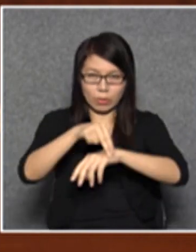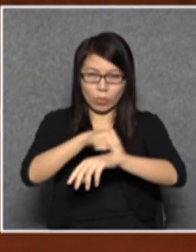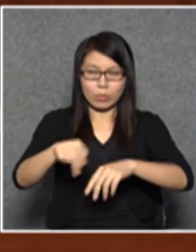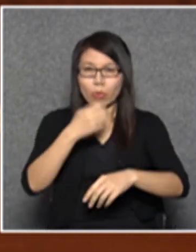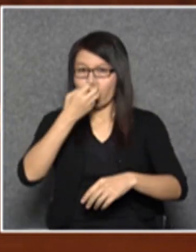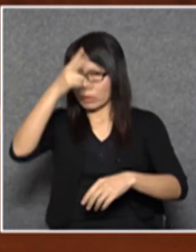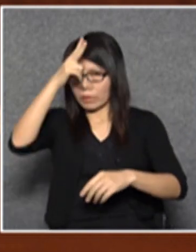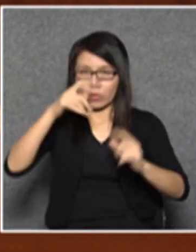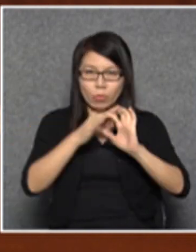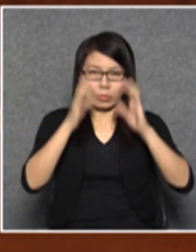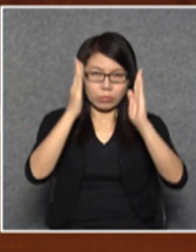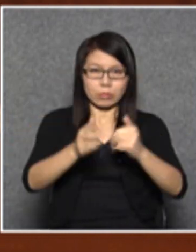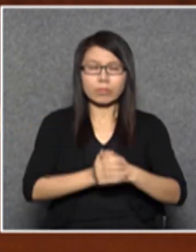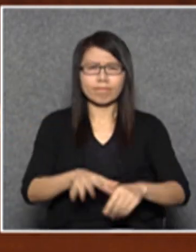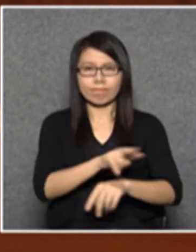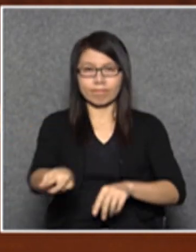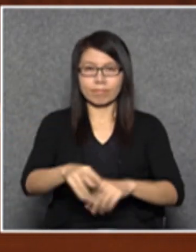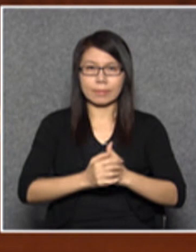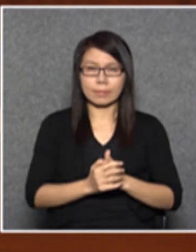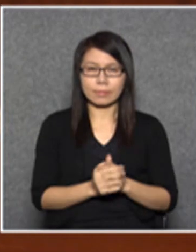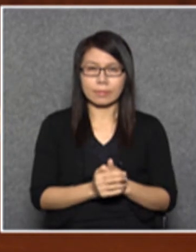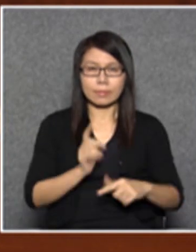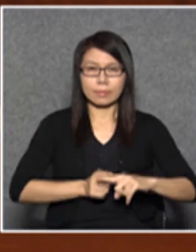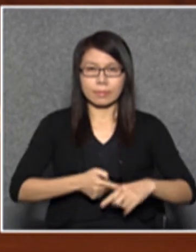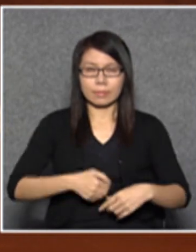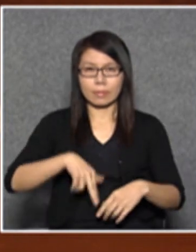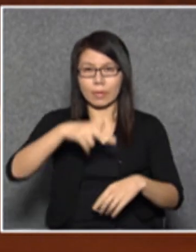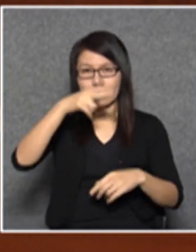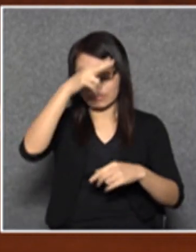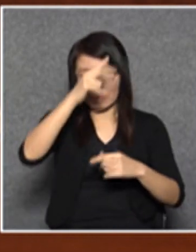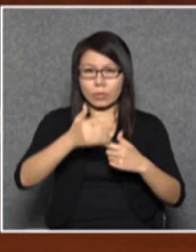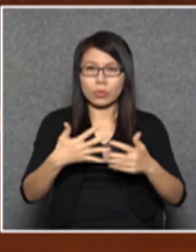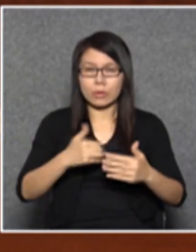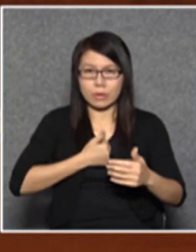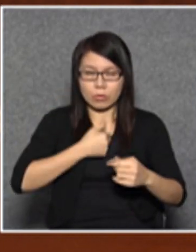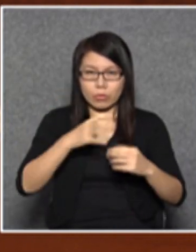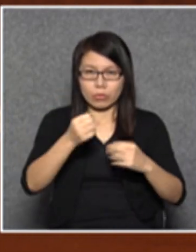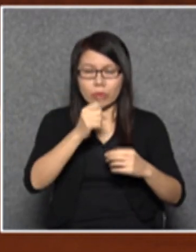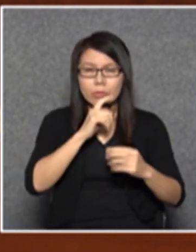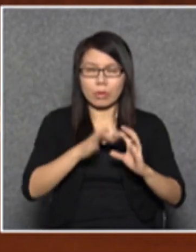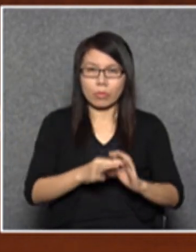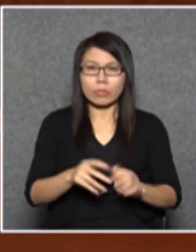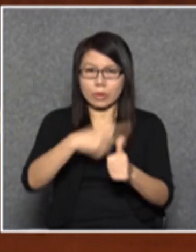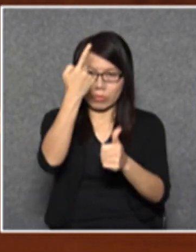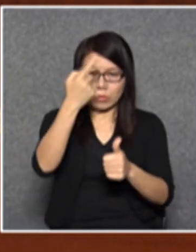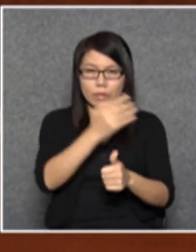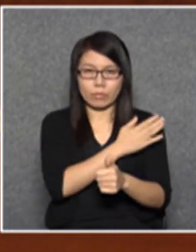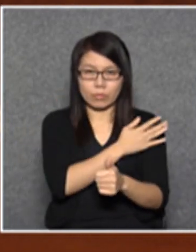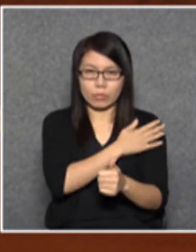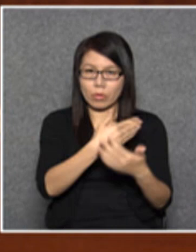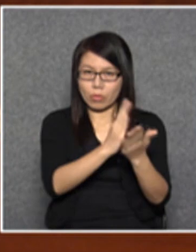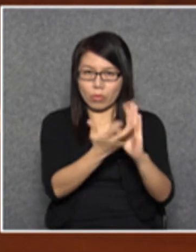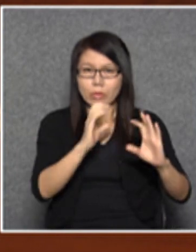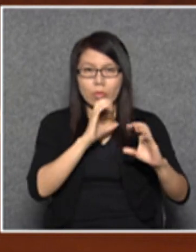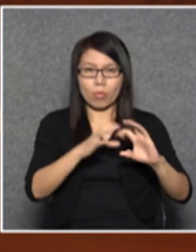咧係一致的。事實上咧，政務司司長咧已經牽頭帶領各個相關的